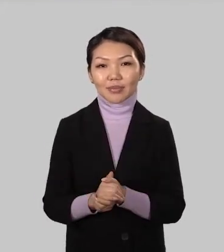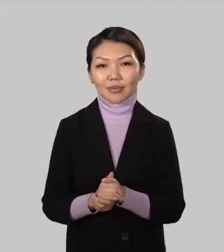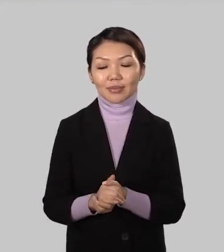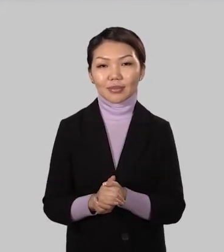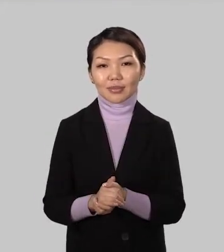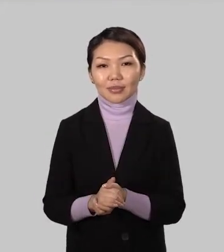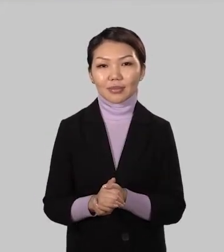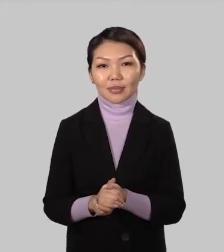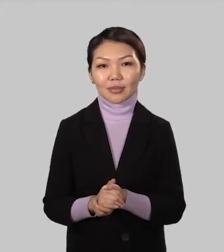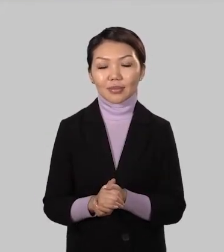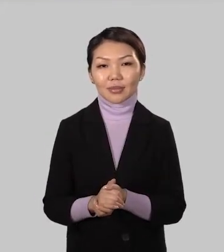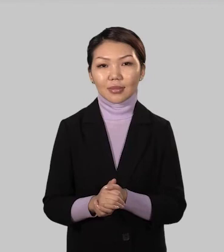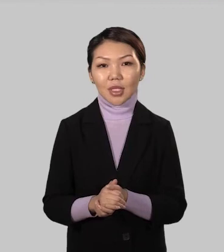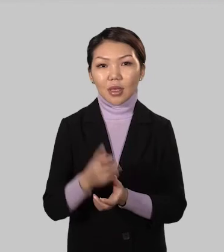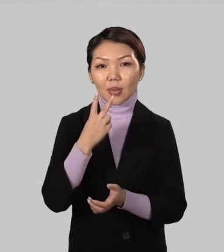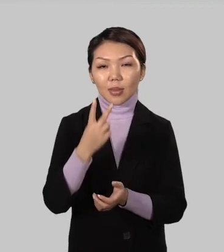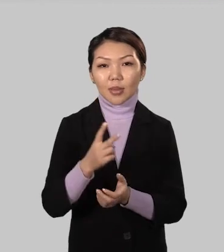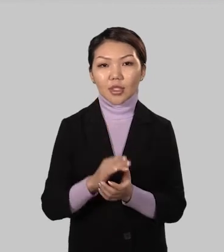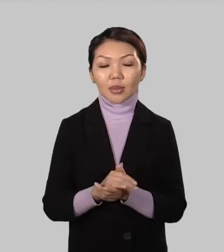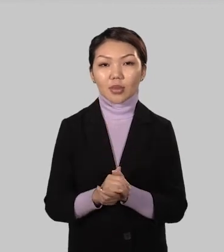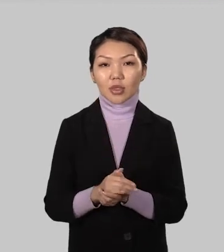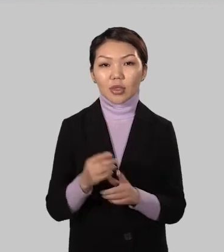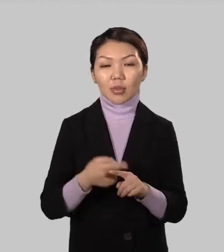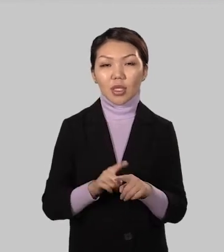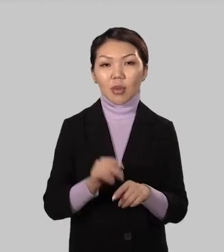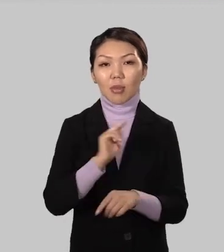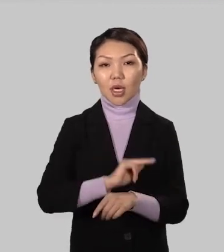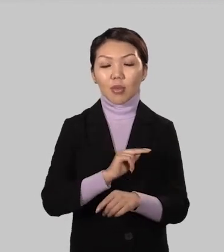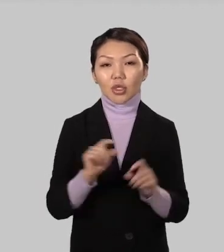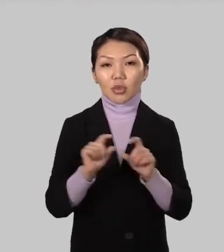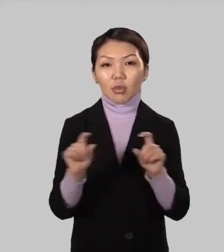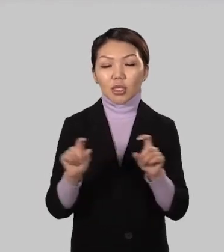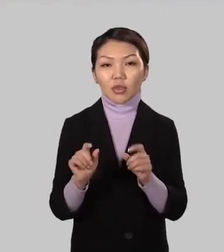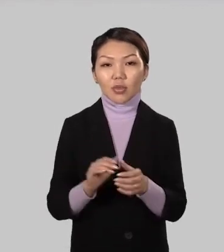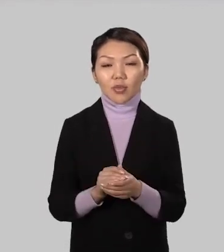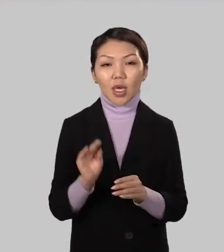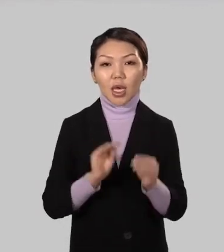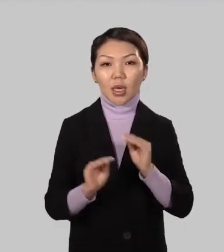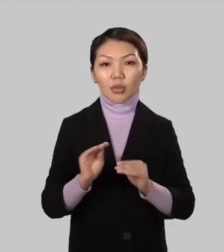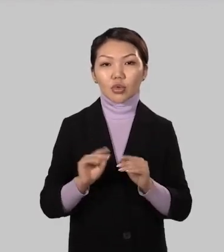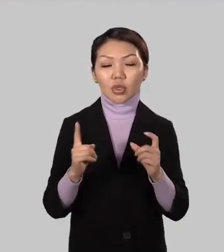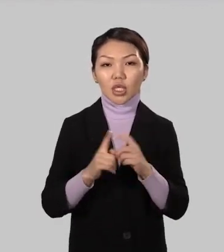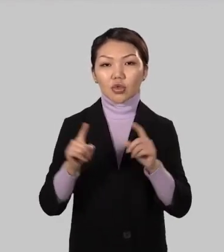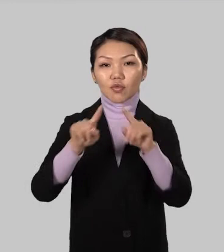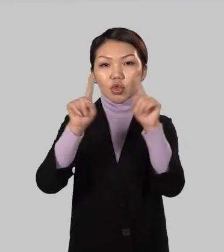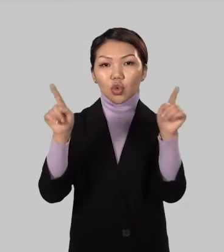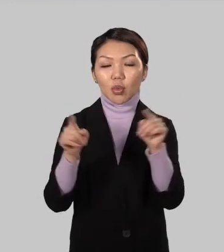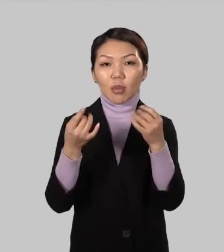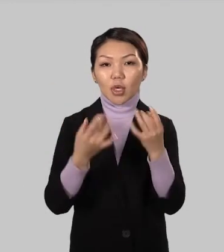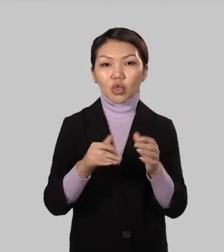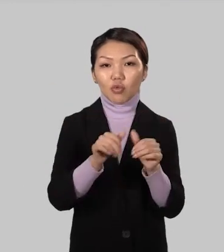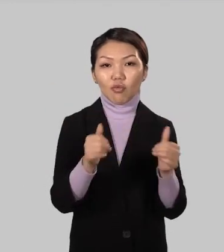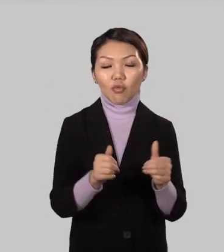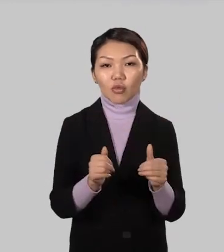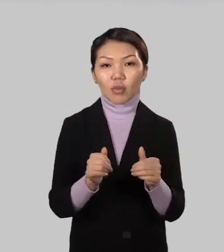убедимся в этом поработав с пословицами образуйте от слов в скобках простую